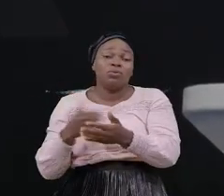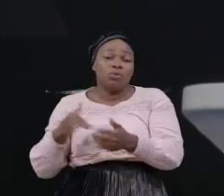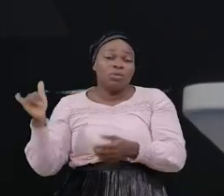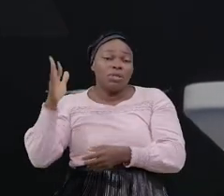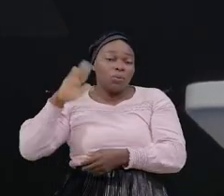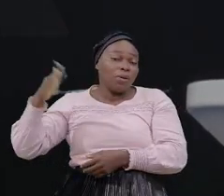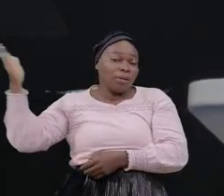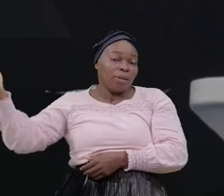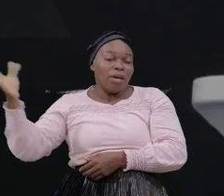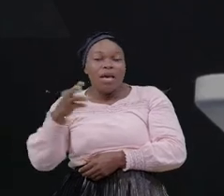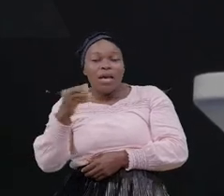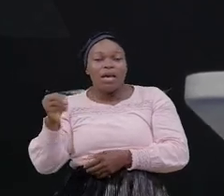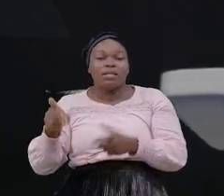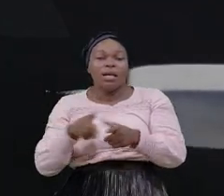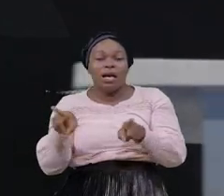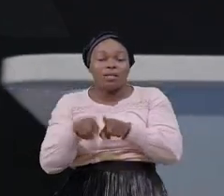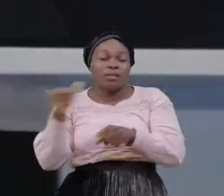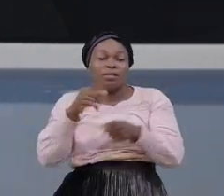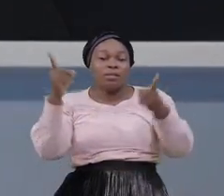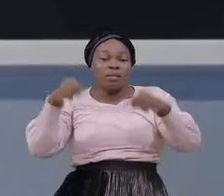ils savaient ça. Mais lorsque vous êtes ici,